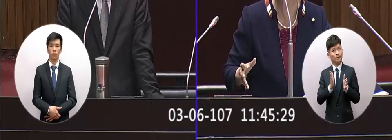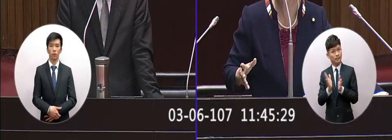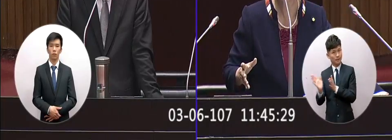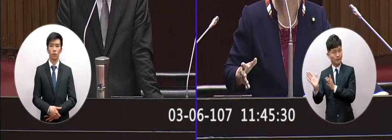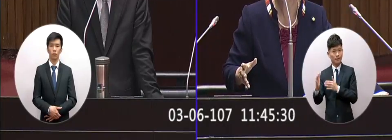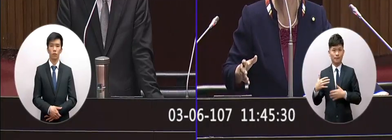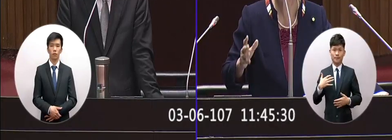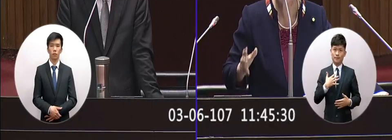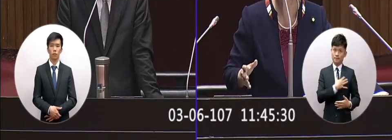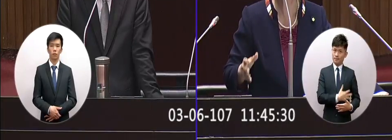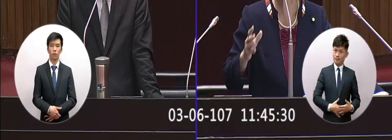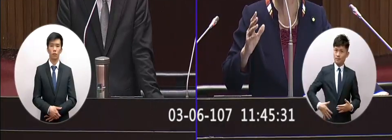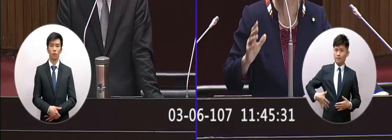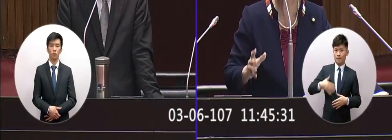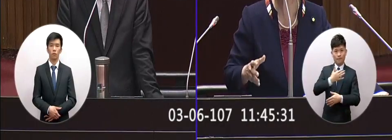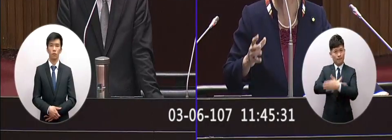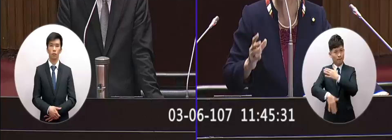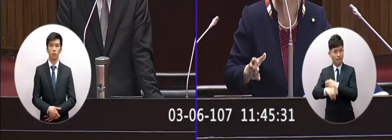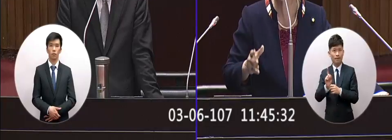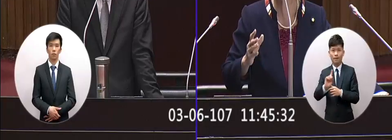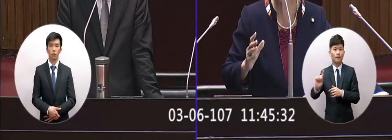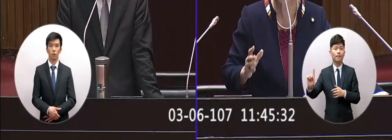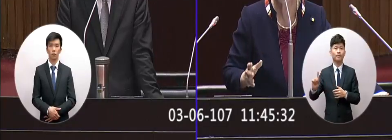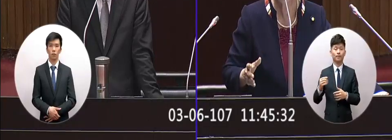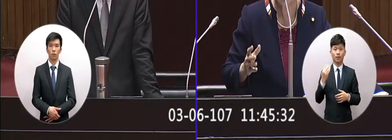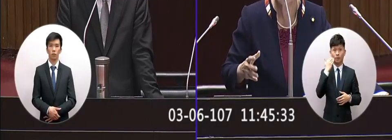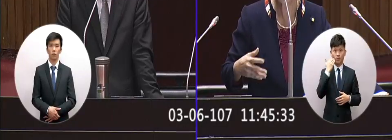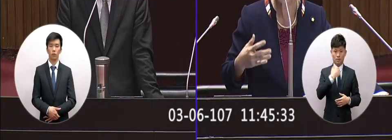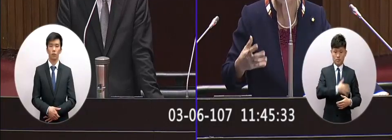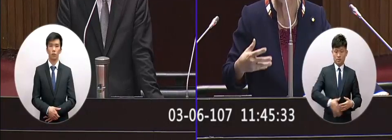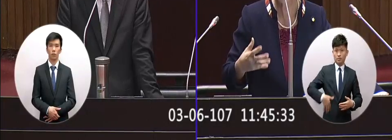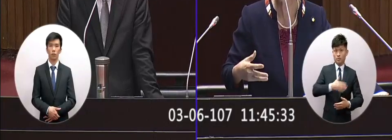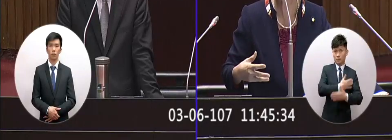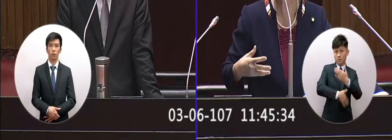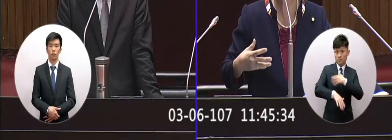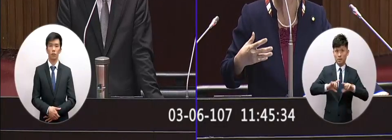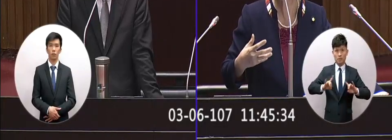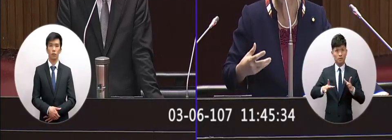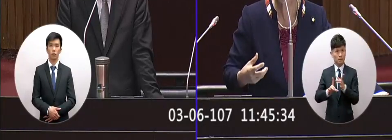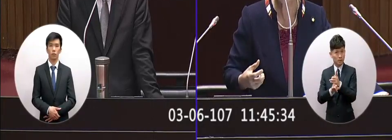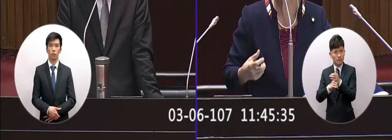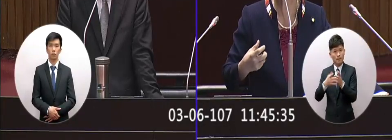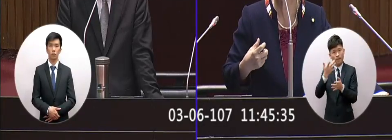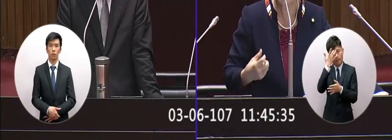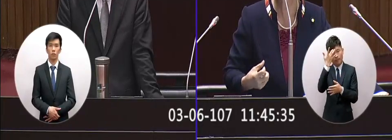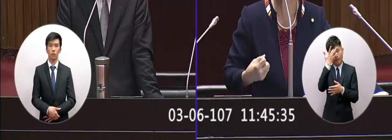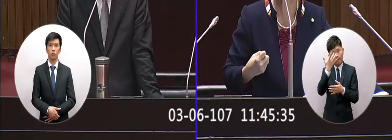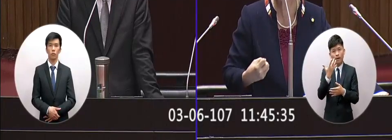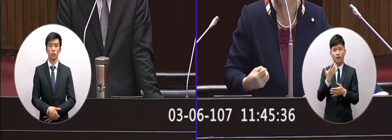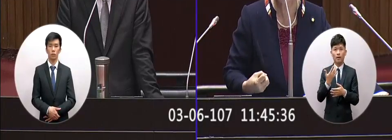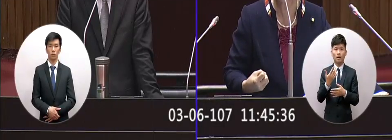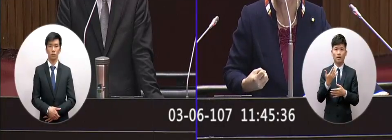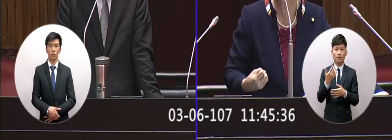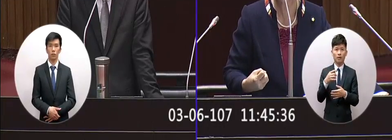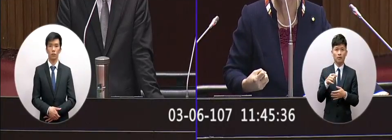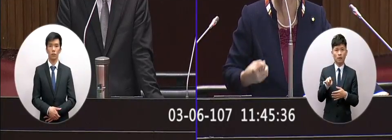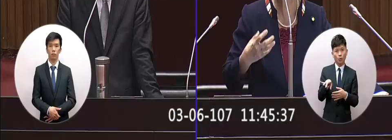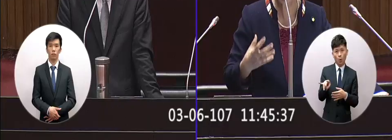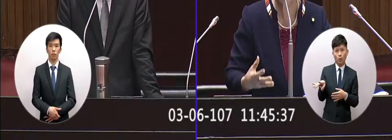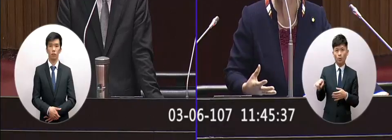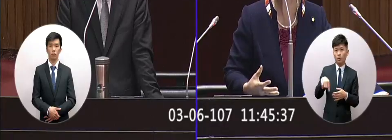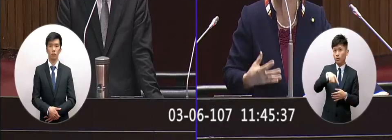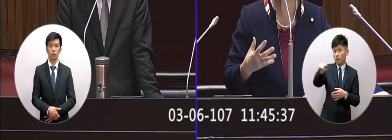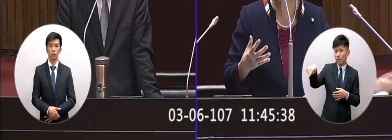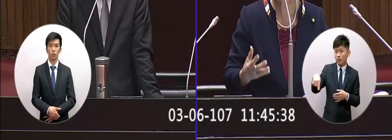生理上。所以呢，任何一个在生理上或是心理上或精神上有受到有瑕疵的这些的人，